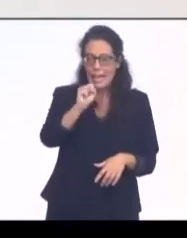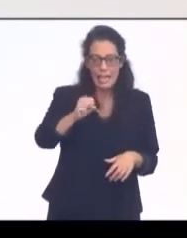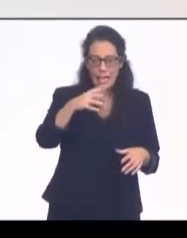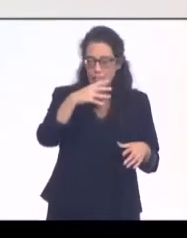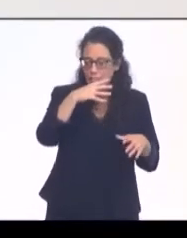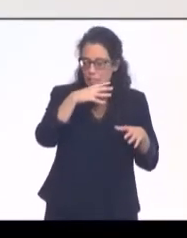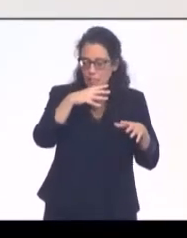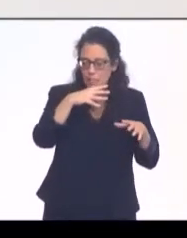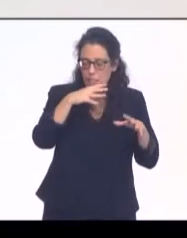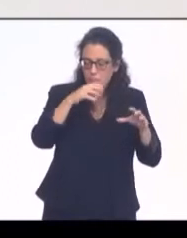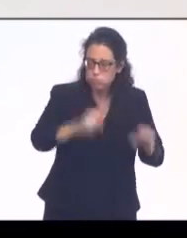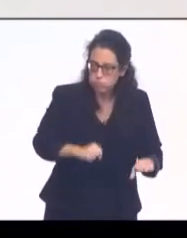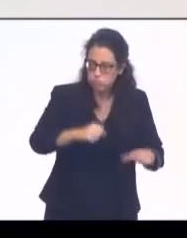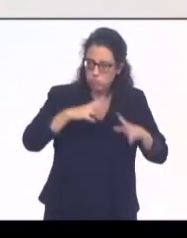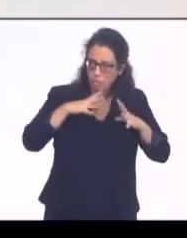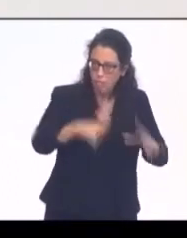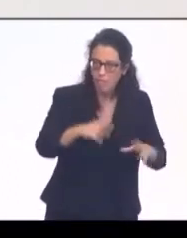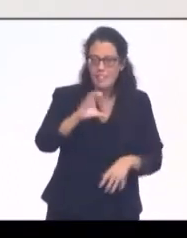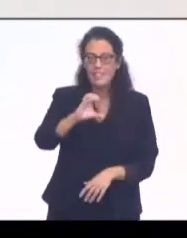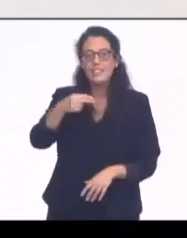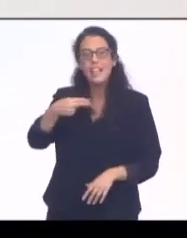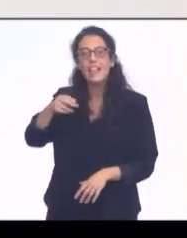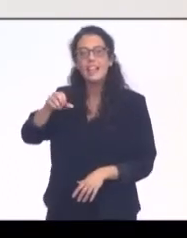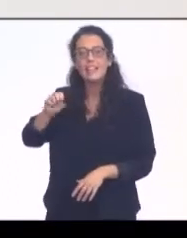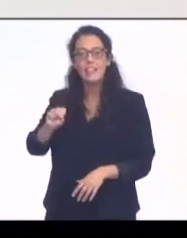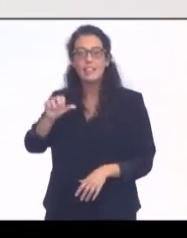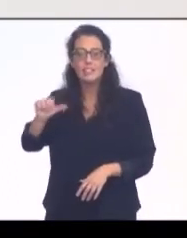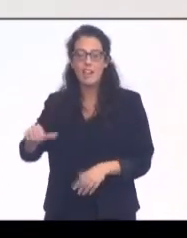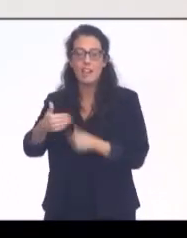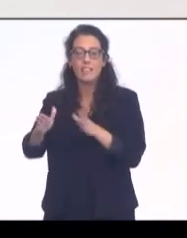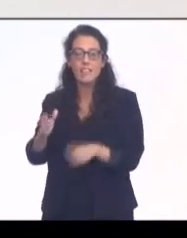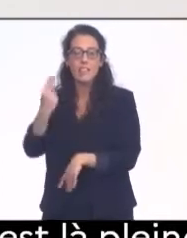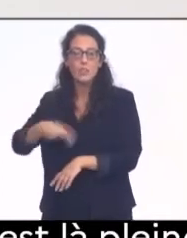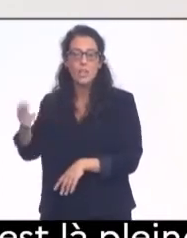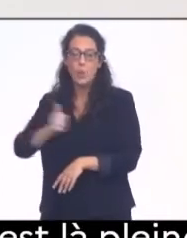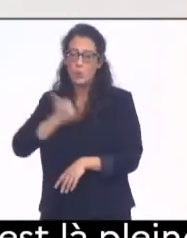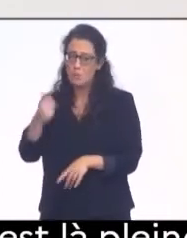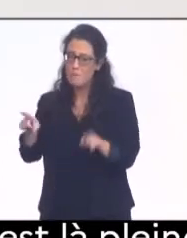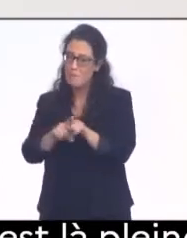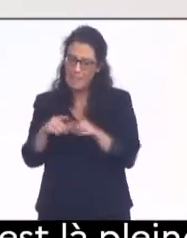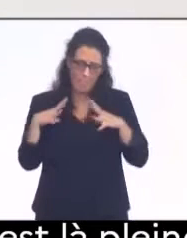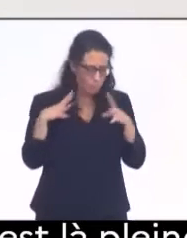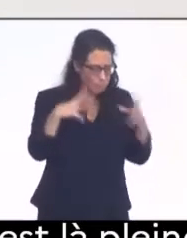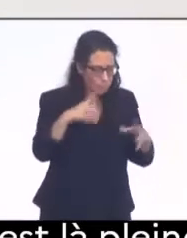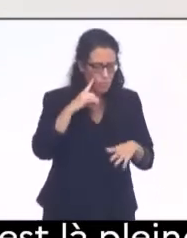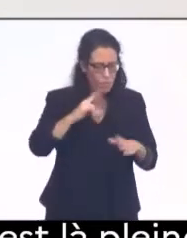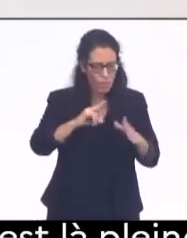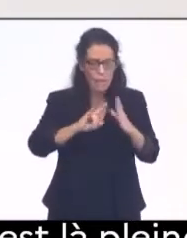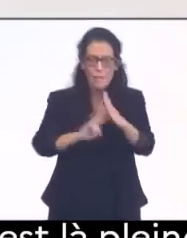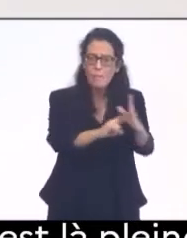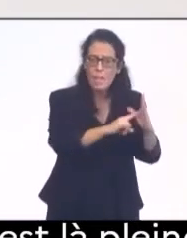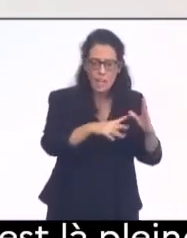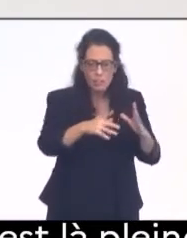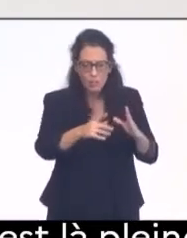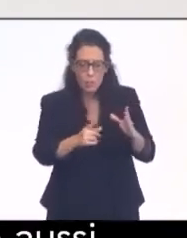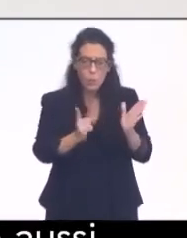extrêmement mobilisées, une CNSA, Caisse nationale de l'autonomie, aussi extrêmement mobilisée pour accompagner, par exemple, les MDPH sur les prorogations de